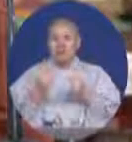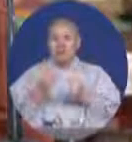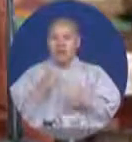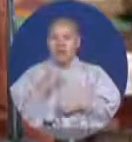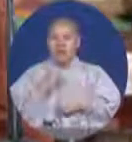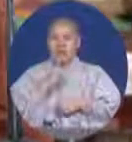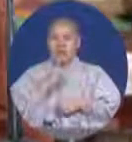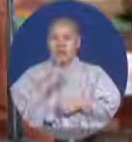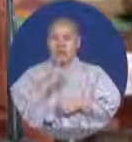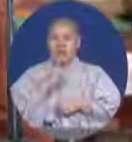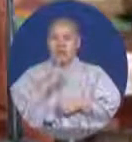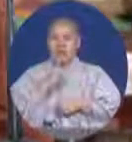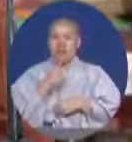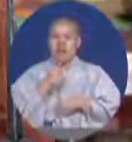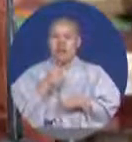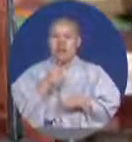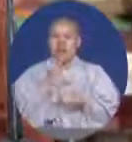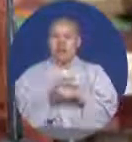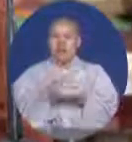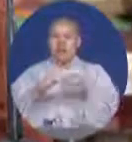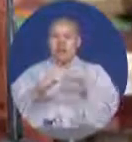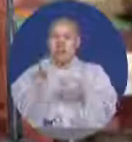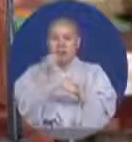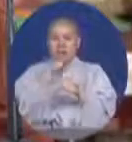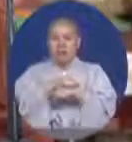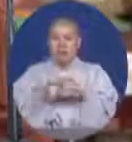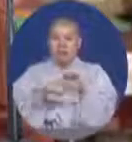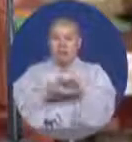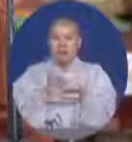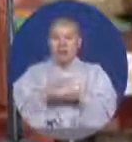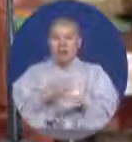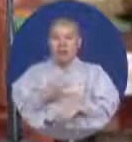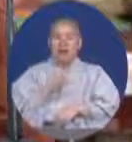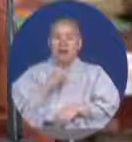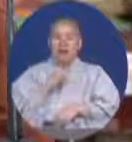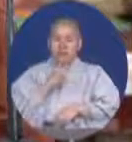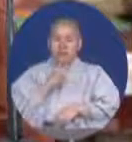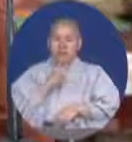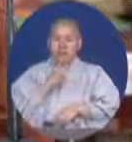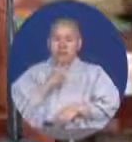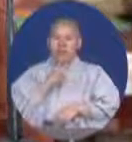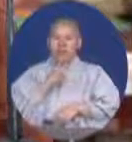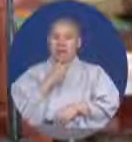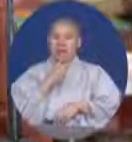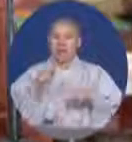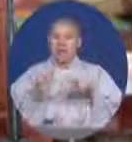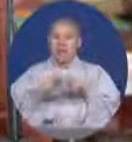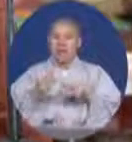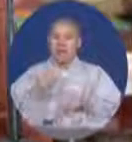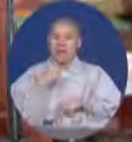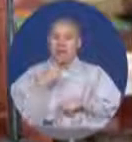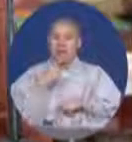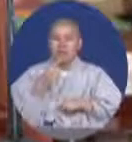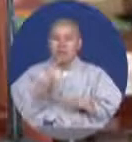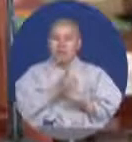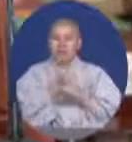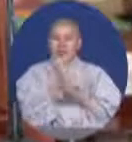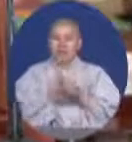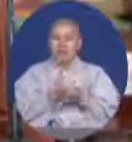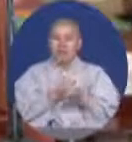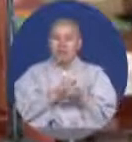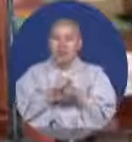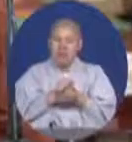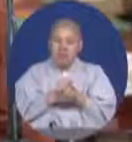성불하려면 복을 많이 지어야 장애가 없이 이 도를 닦고